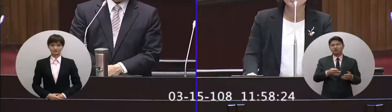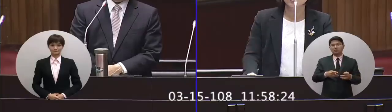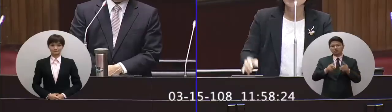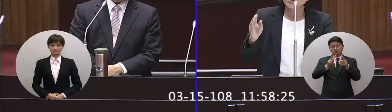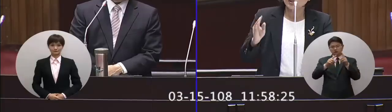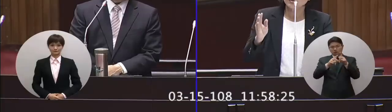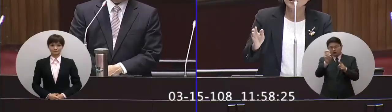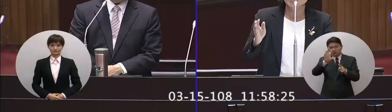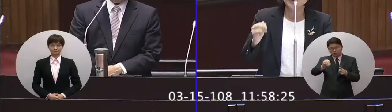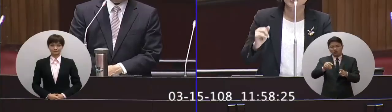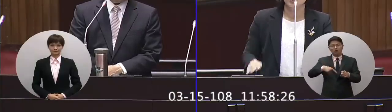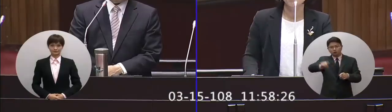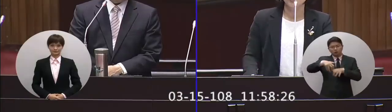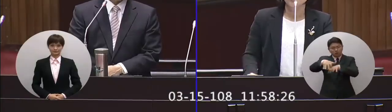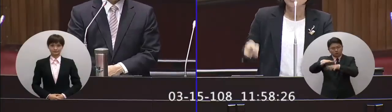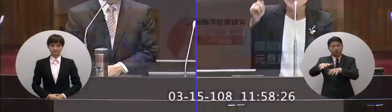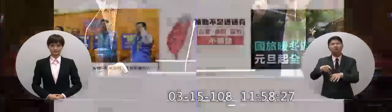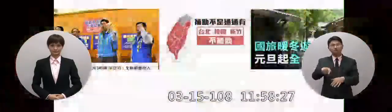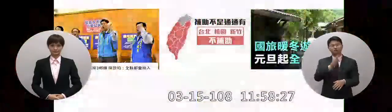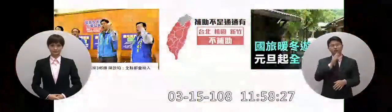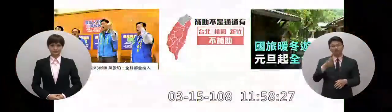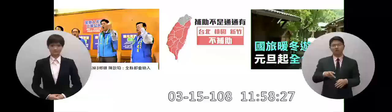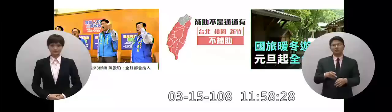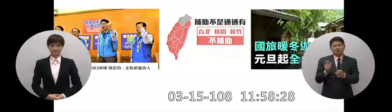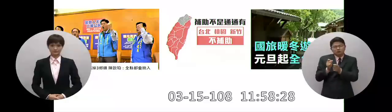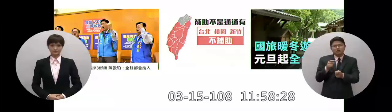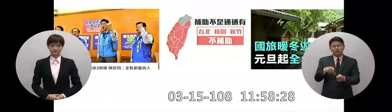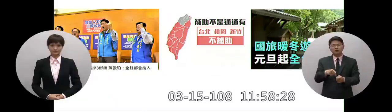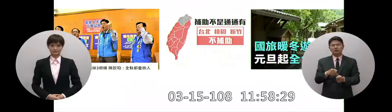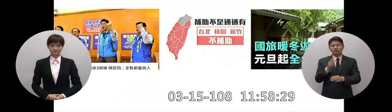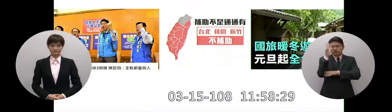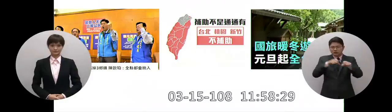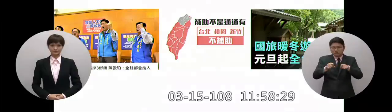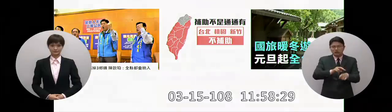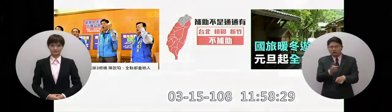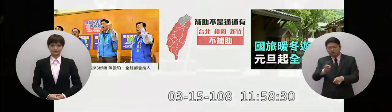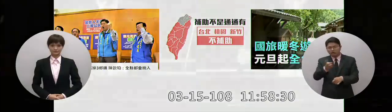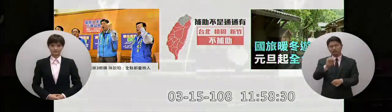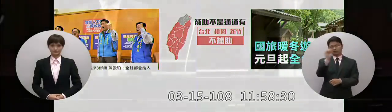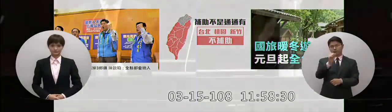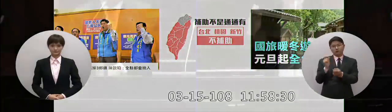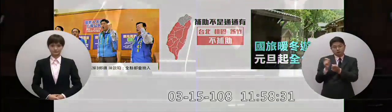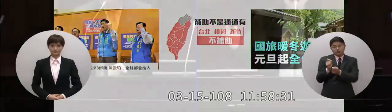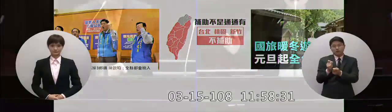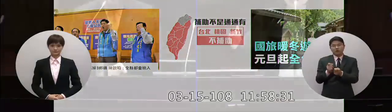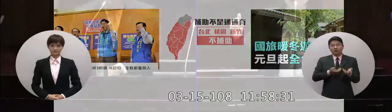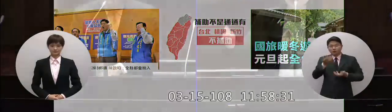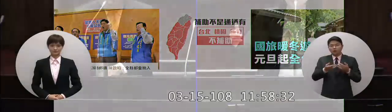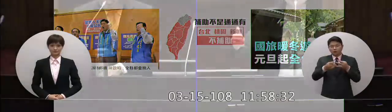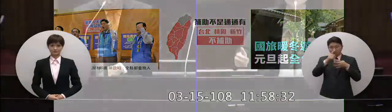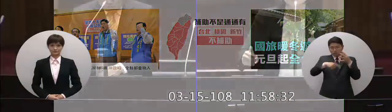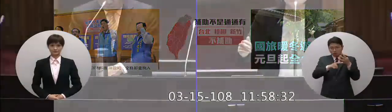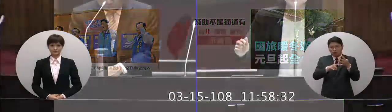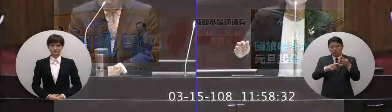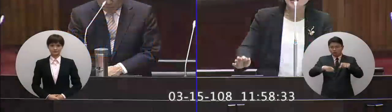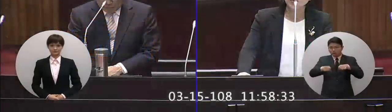讲近一点，政策不能摇摆。近一点的话，我们现在的暖冬专案看起来好像大家都觉得不